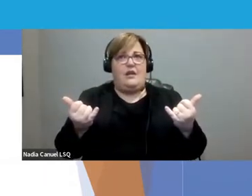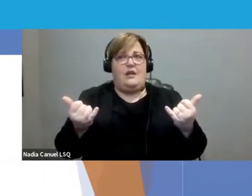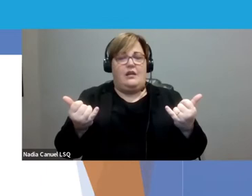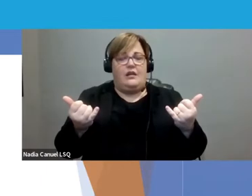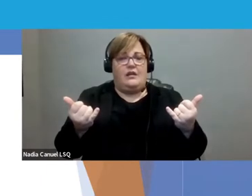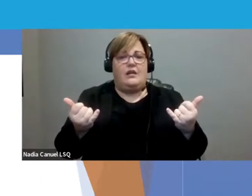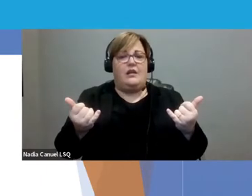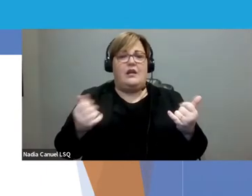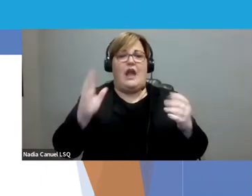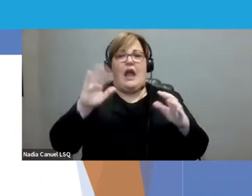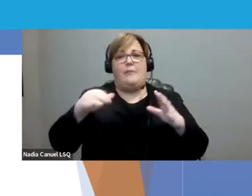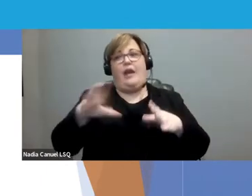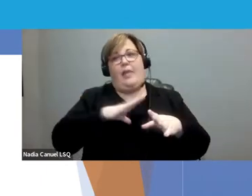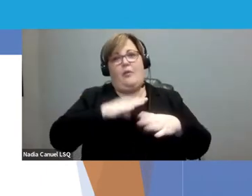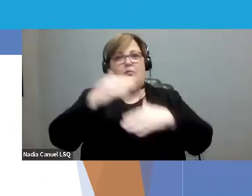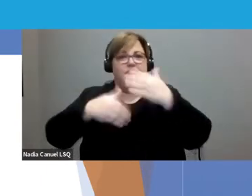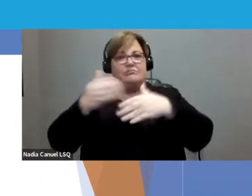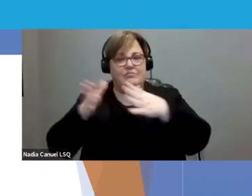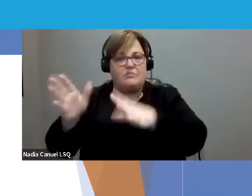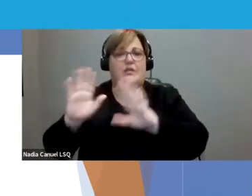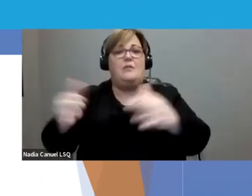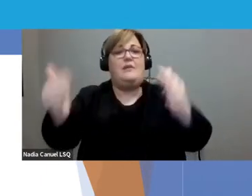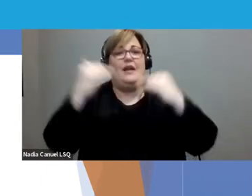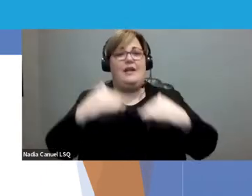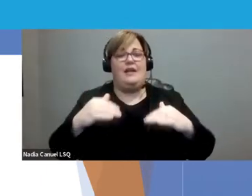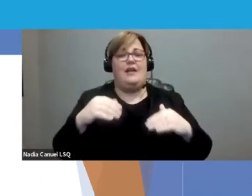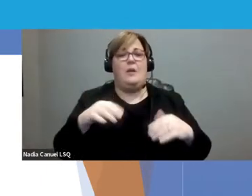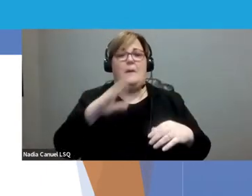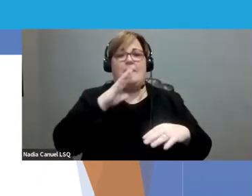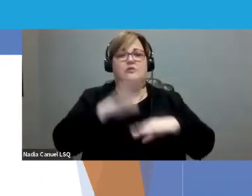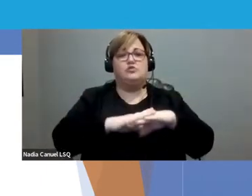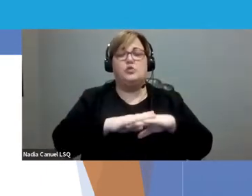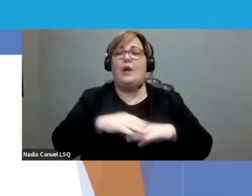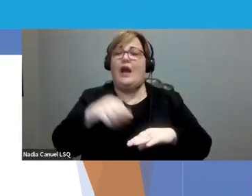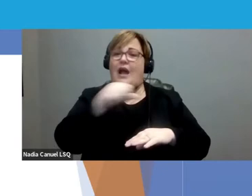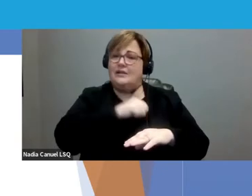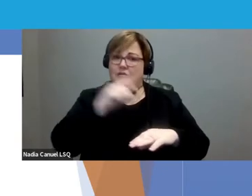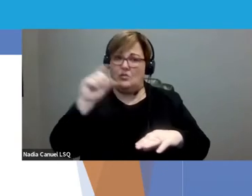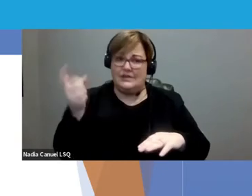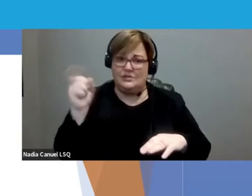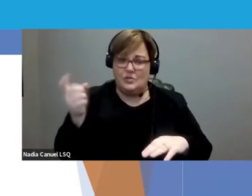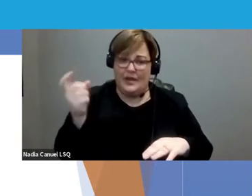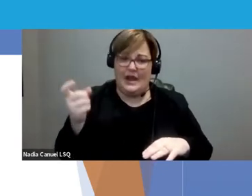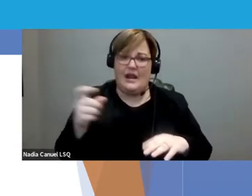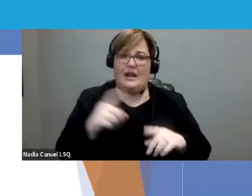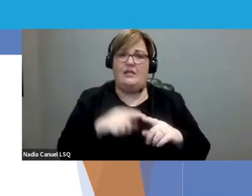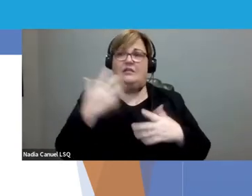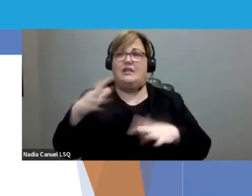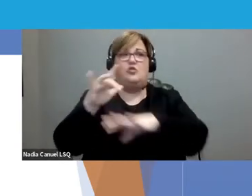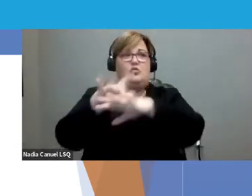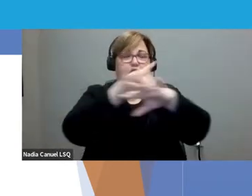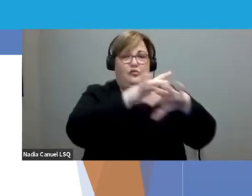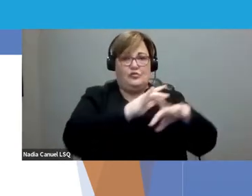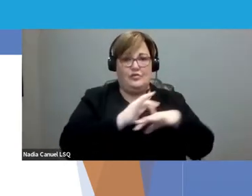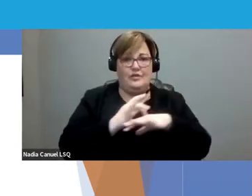des trajectoires. Ensuite, on va parler spécifiquement de l'agression sexuelle vécue.